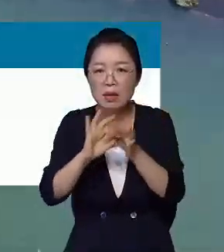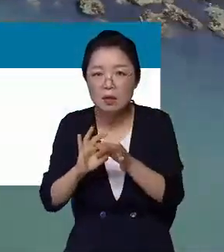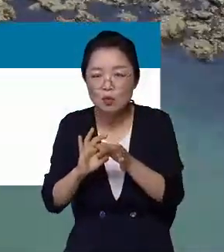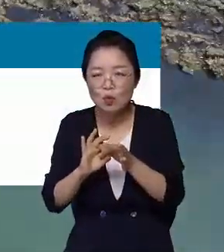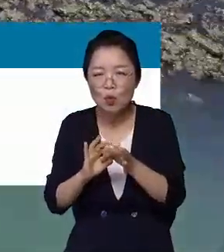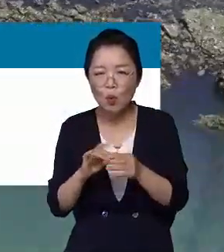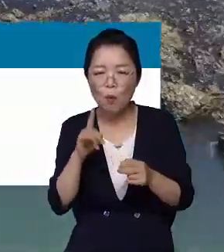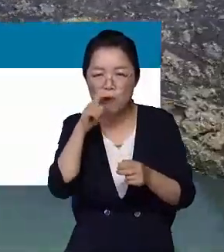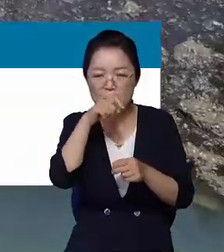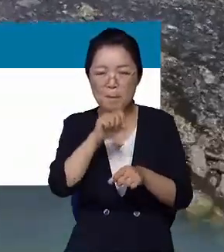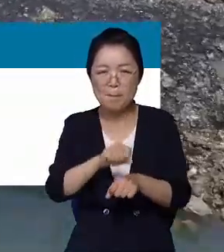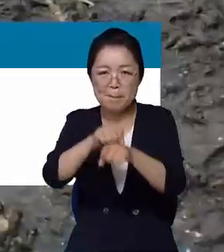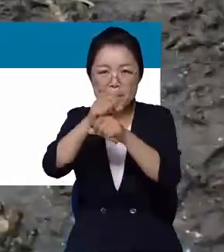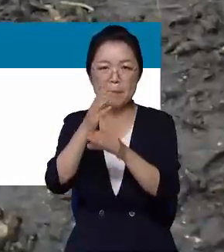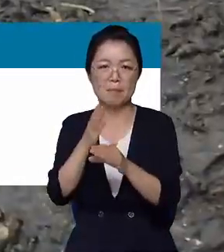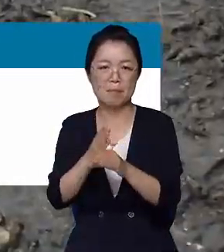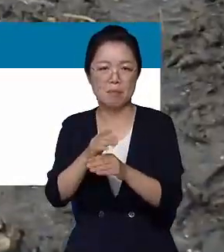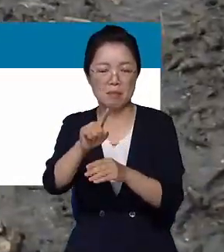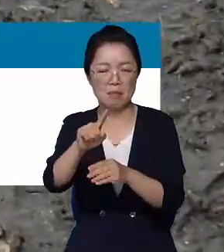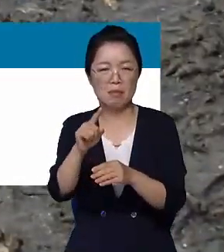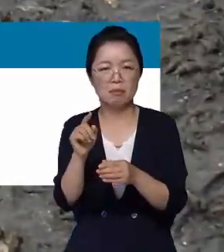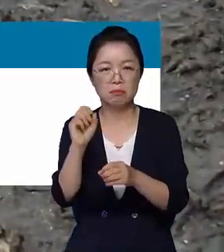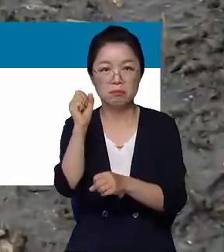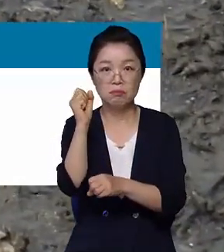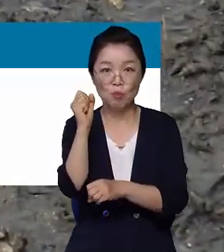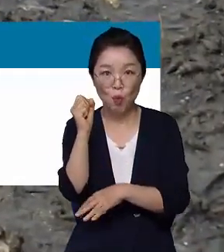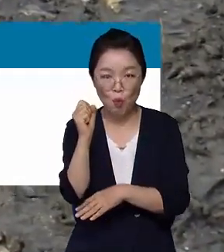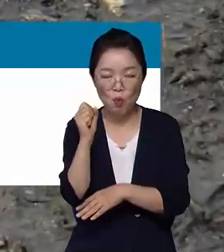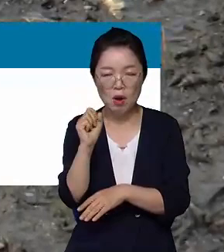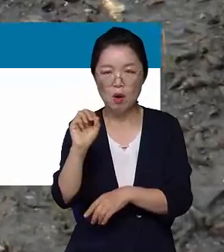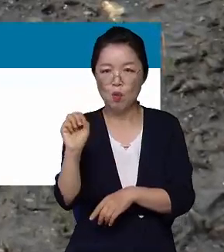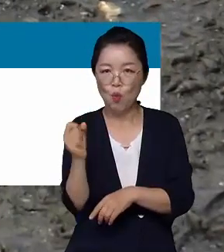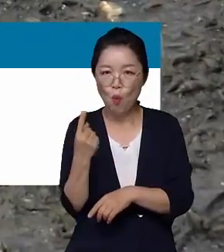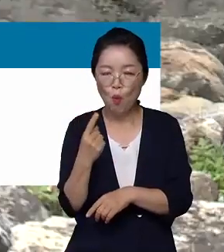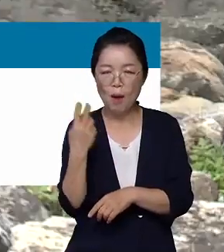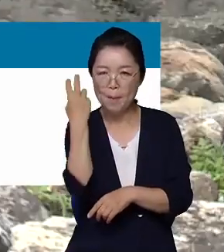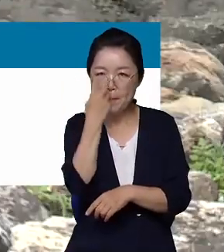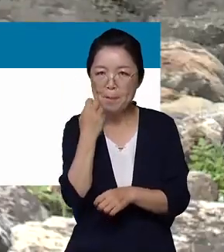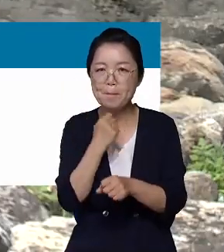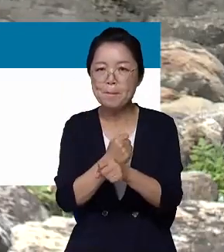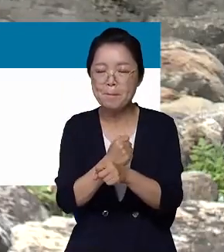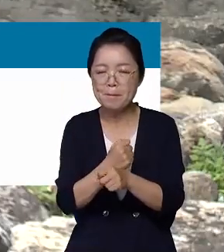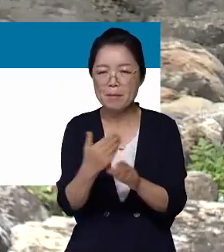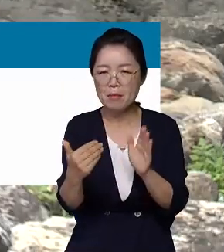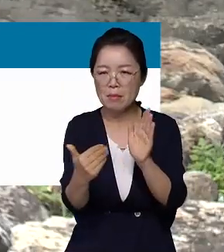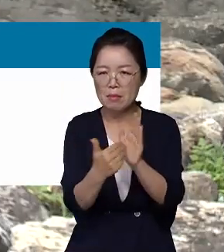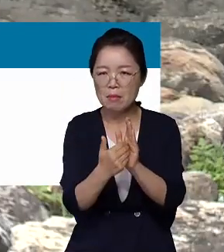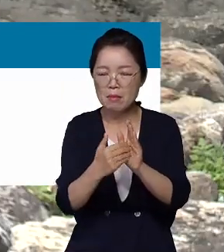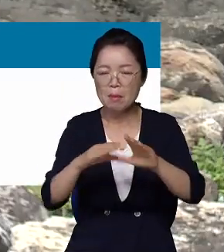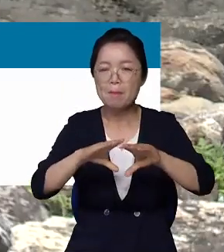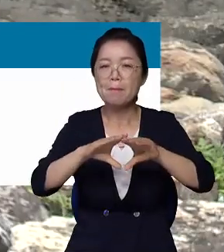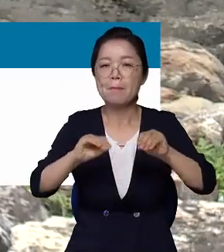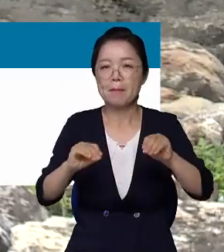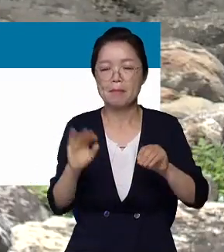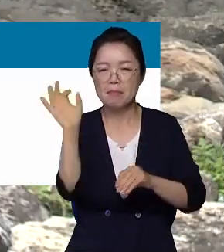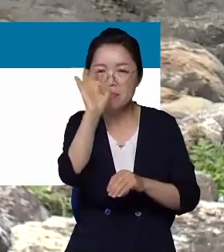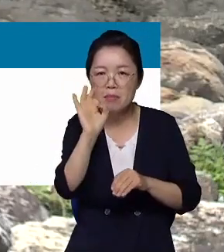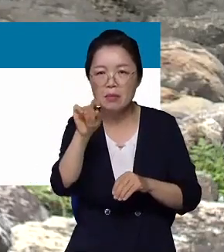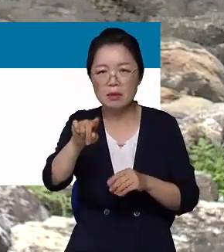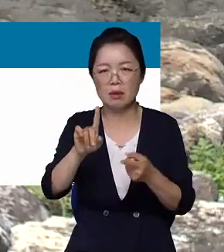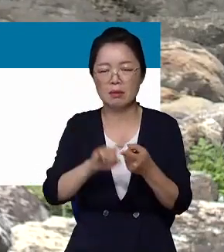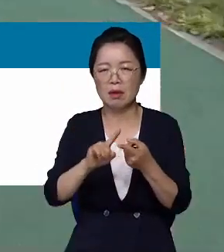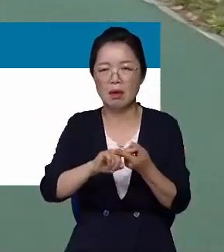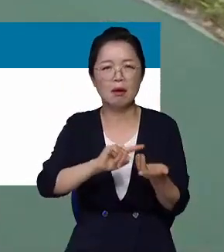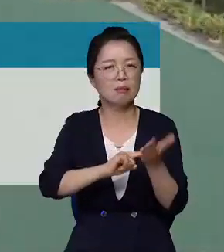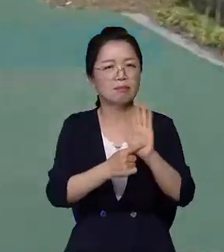퇴적물이 쌓이고 있습니다. 이것은 근본적으로 원인을 추적하고 그렇게 해서 대책을 세워야 하는데 그러한 대책이 계속 나오질